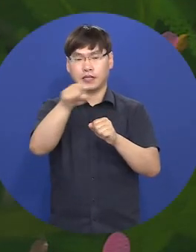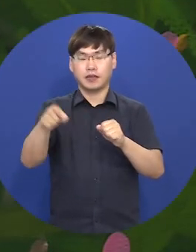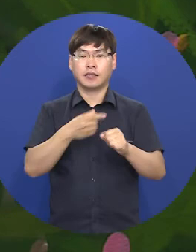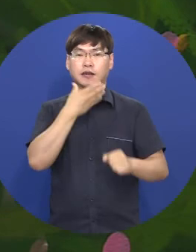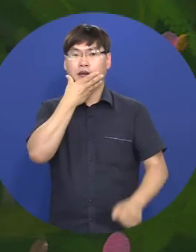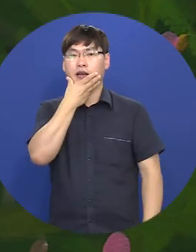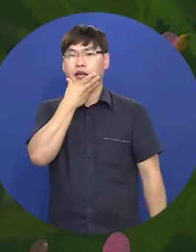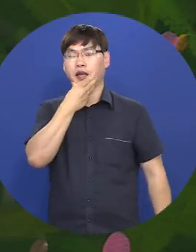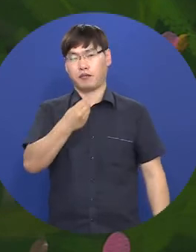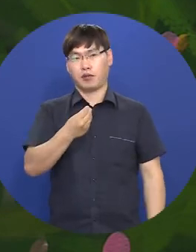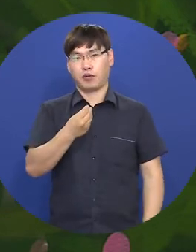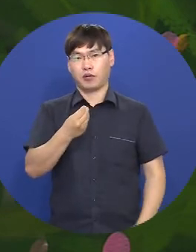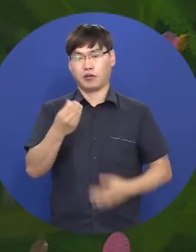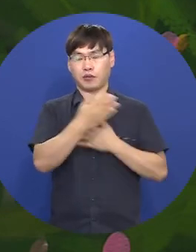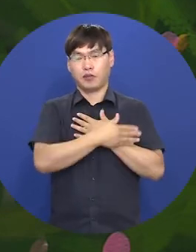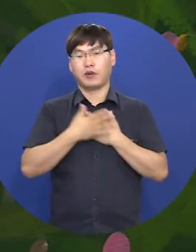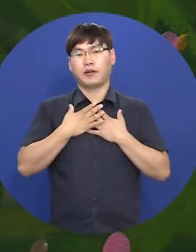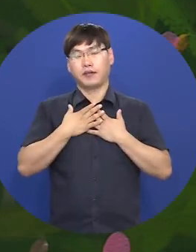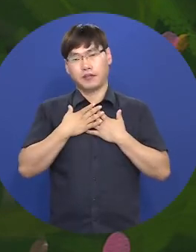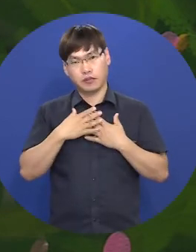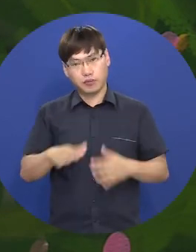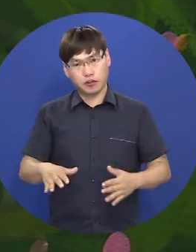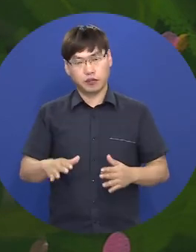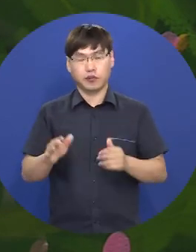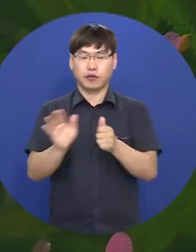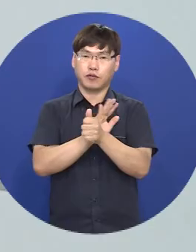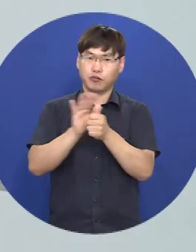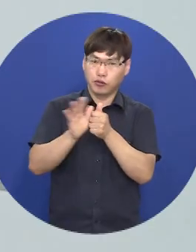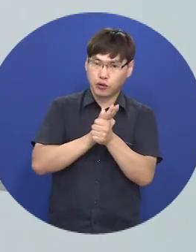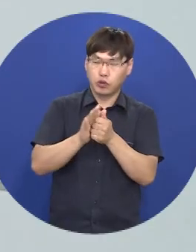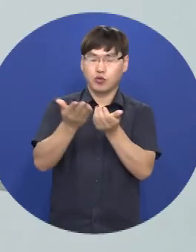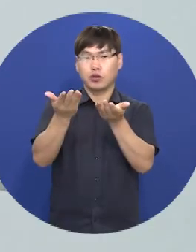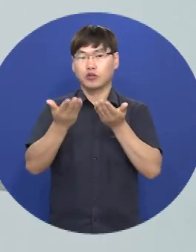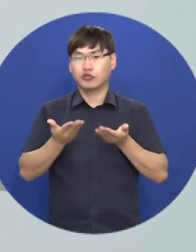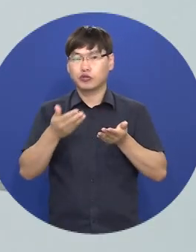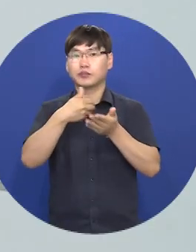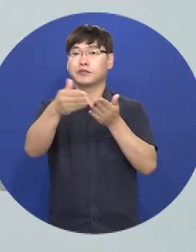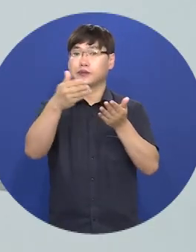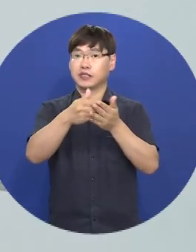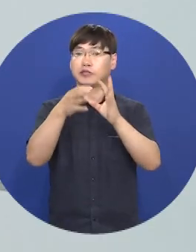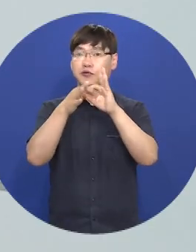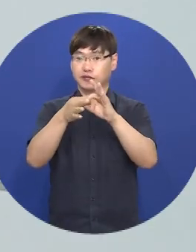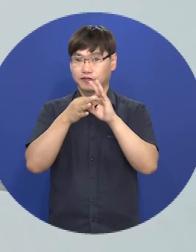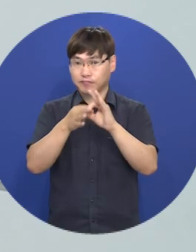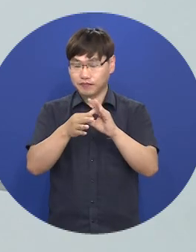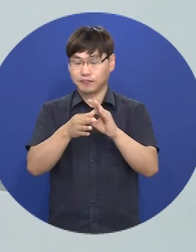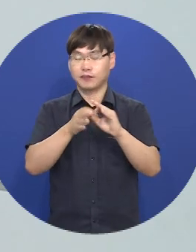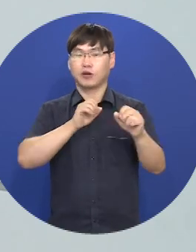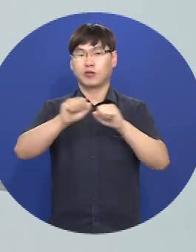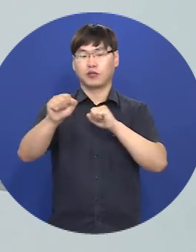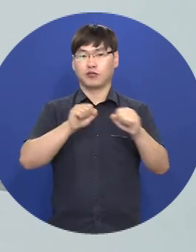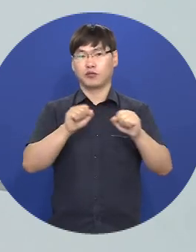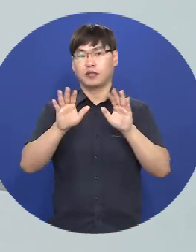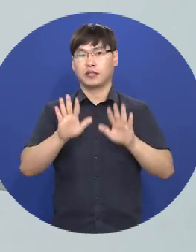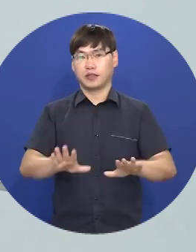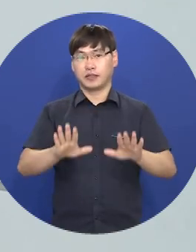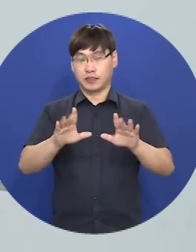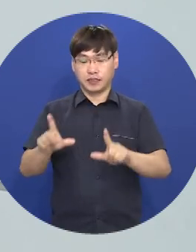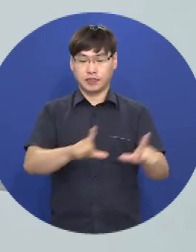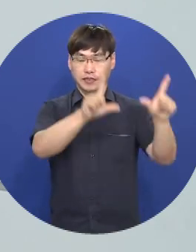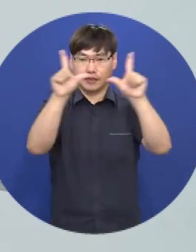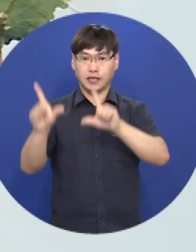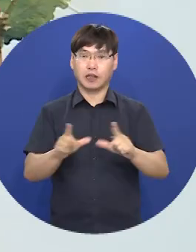합니다. 지친 몸과 마음을 위로하는 멋진 시간이었다고 하는 평창 미술동호회 회원들. 이제는